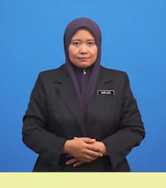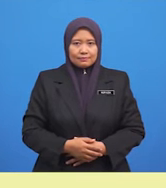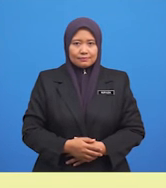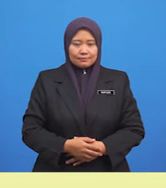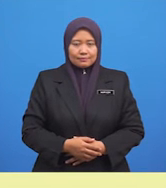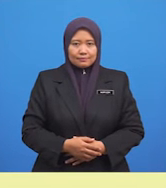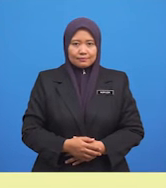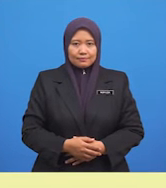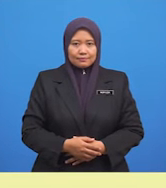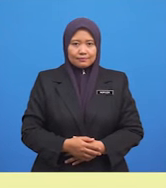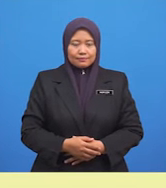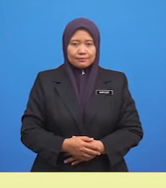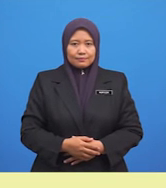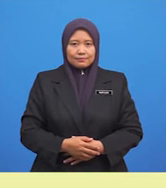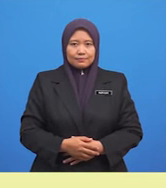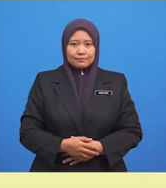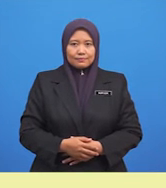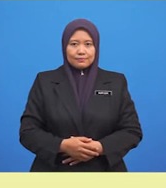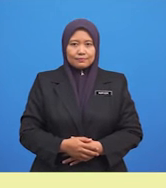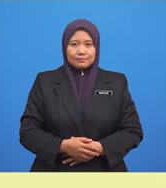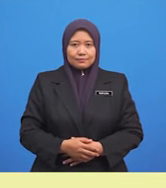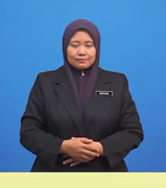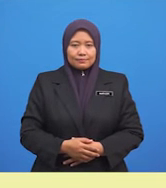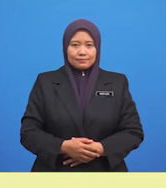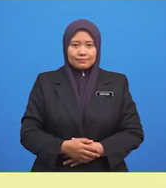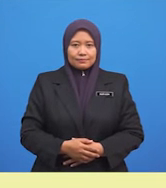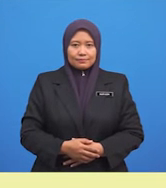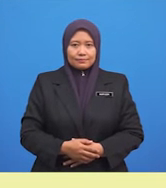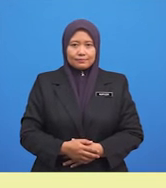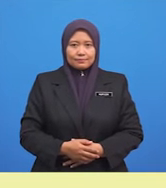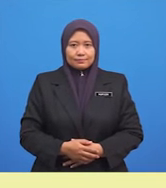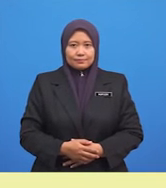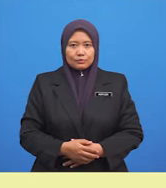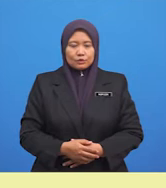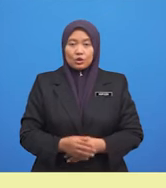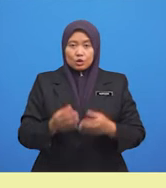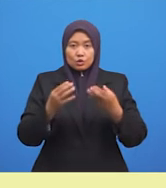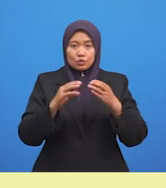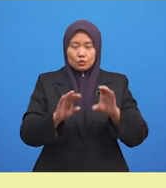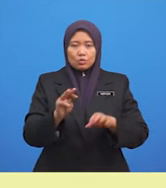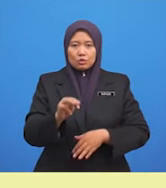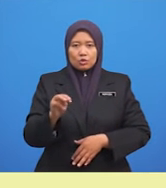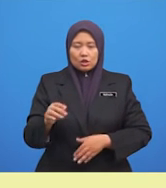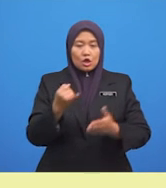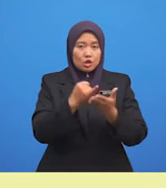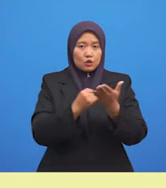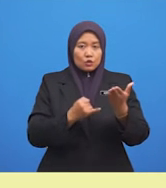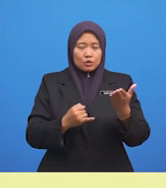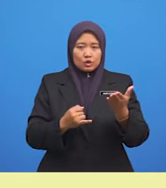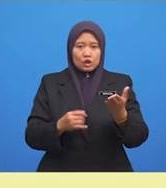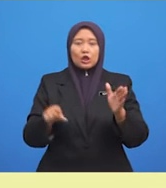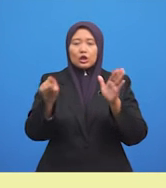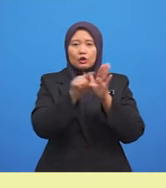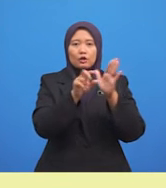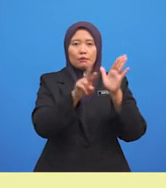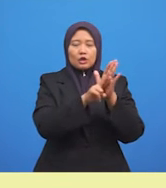tetapi masih berada di dalam segi empat set semester. Cuba murid-murid lukiskan